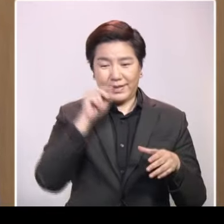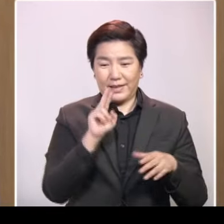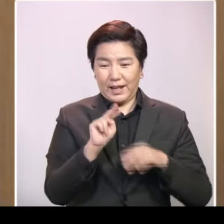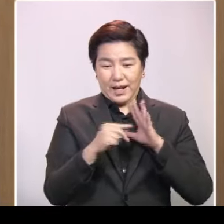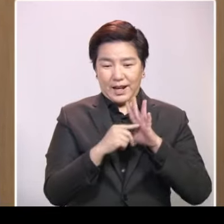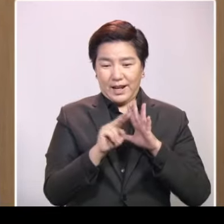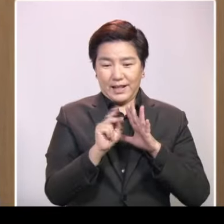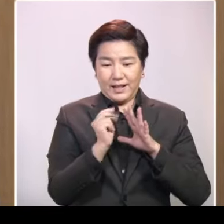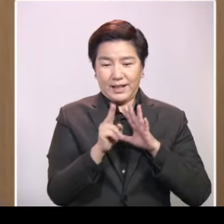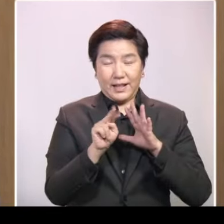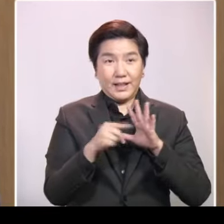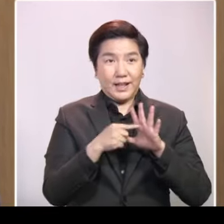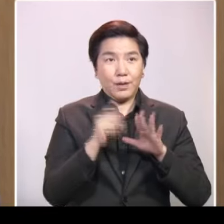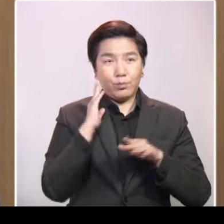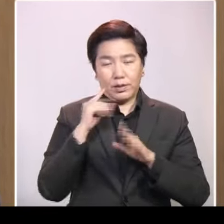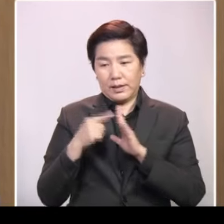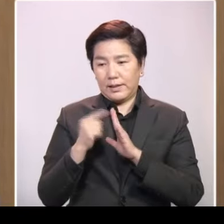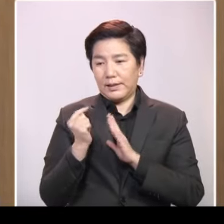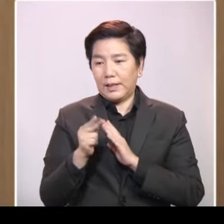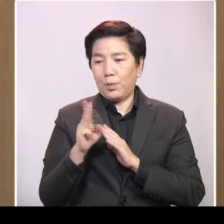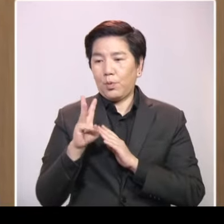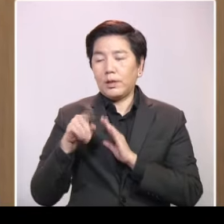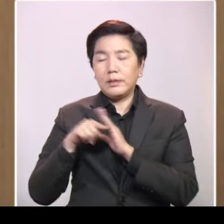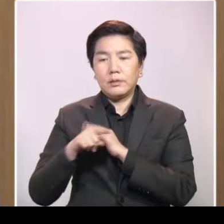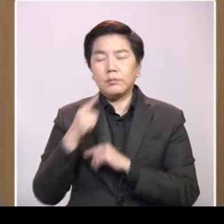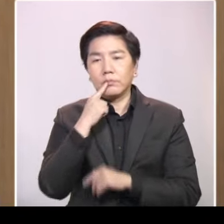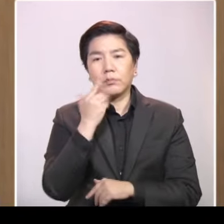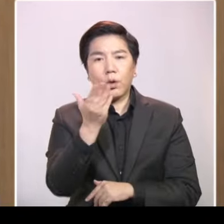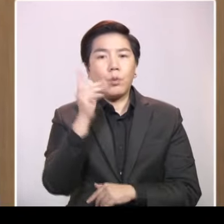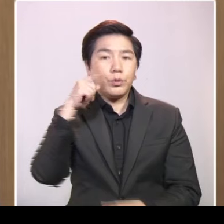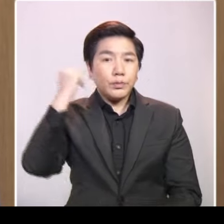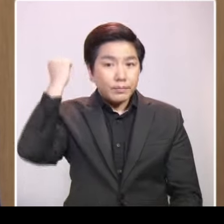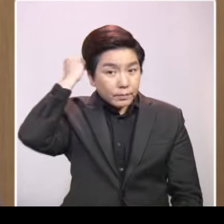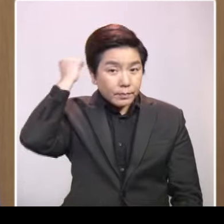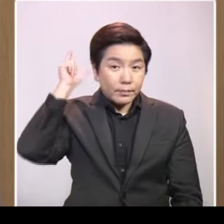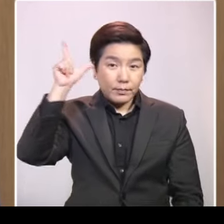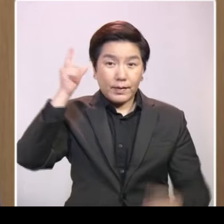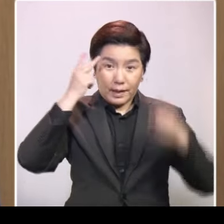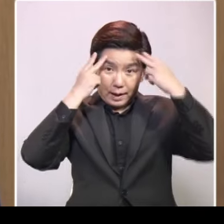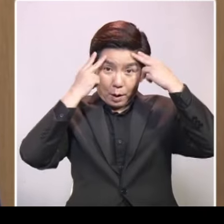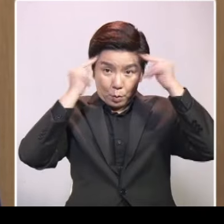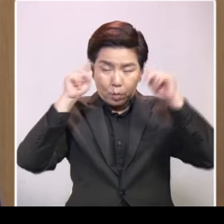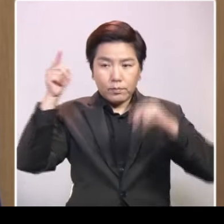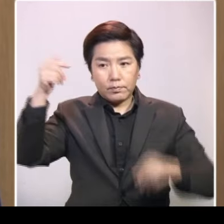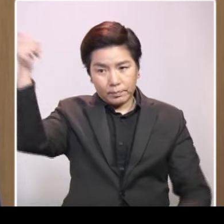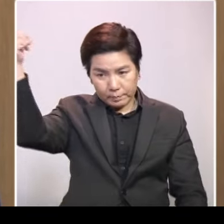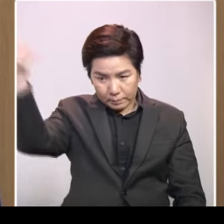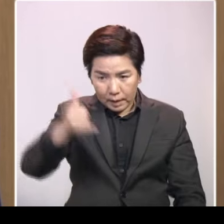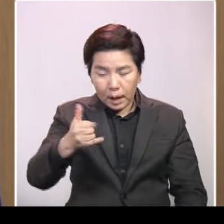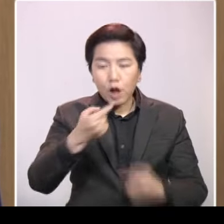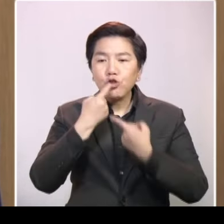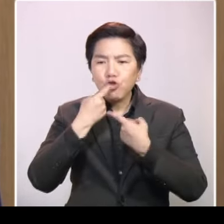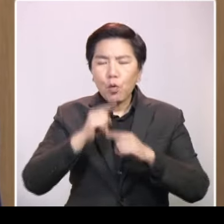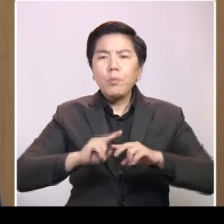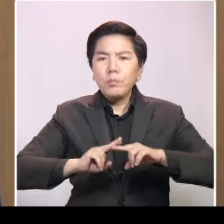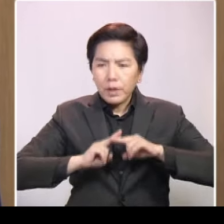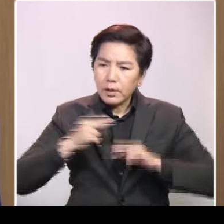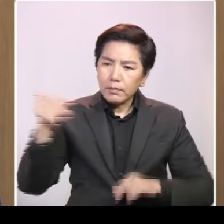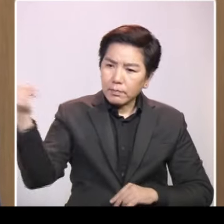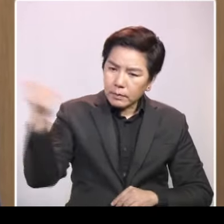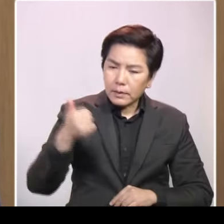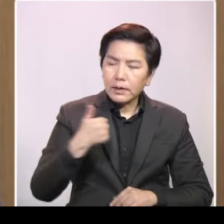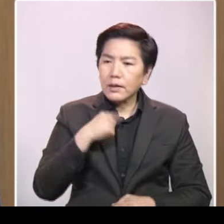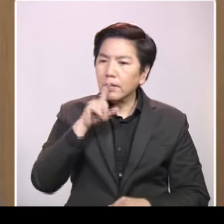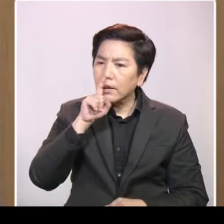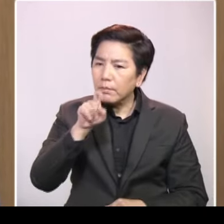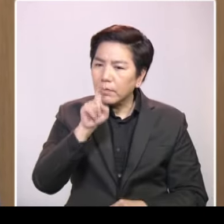และนายเทวฤทธิ์มณีชัยก็ได้มาแถลงเรียกร้องให้นางสาวแพทองธาชินวัตรนายกรัฐมนตรีเข้ามาตอบกระทู้ถามด้วยตนเองค่ะเพราะ